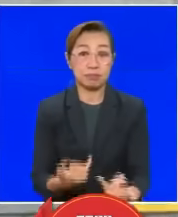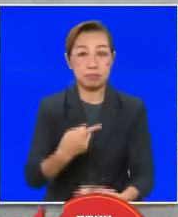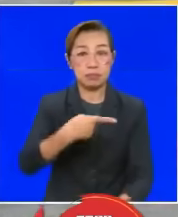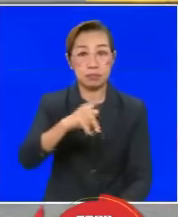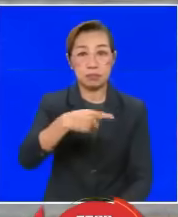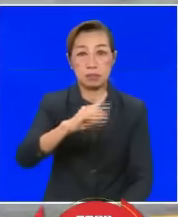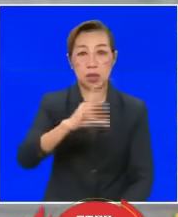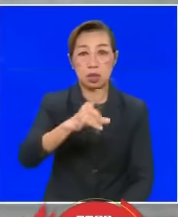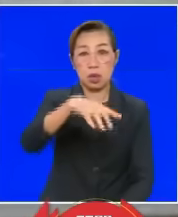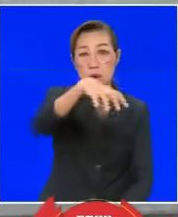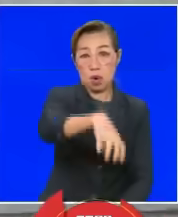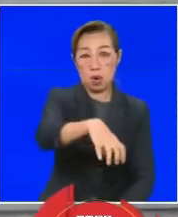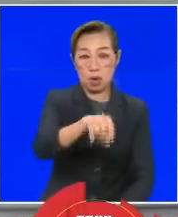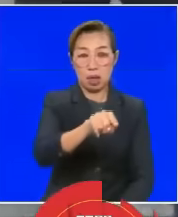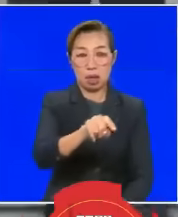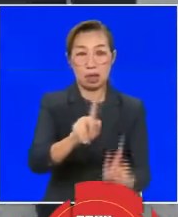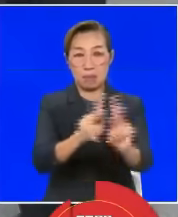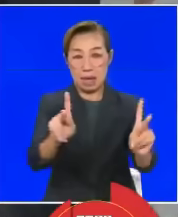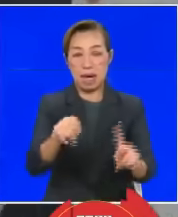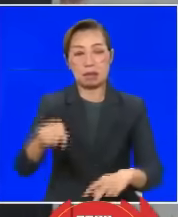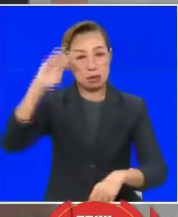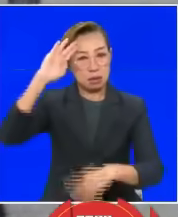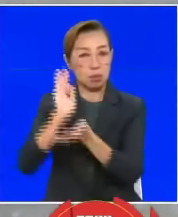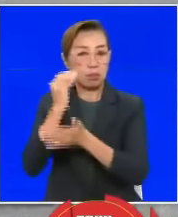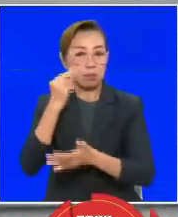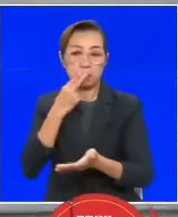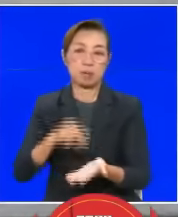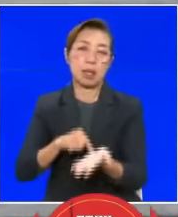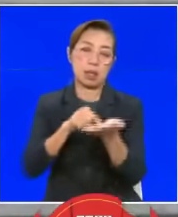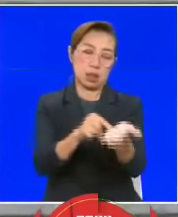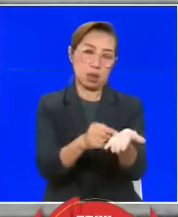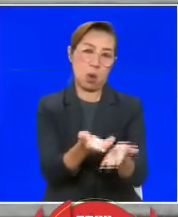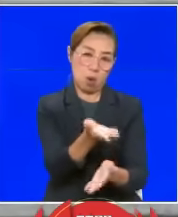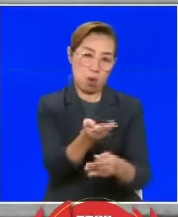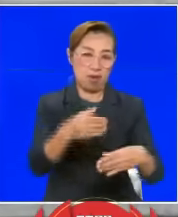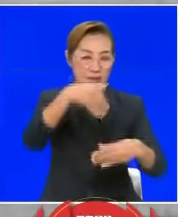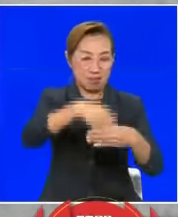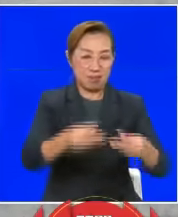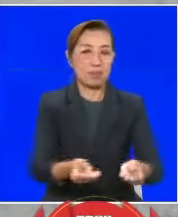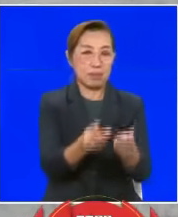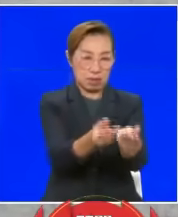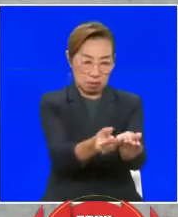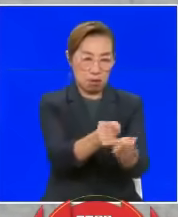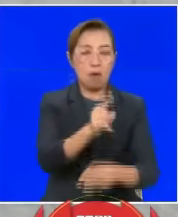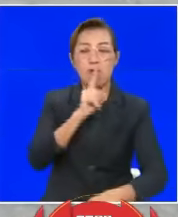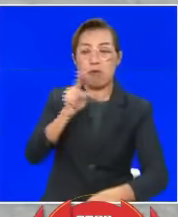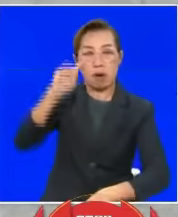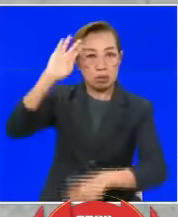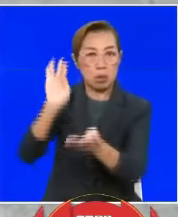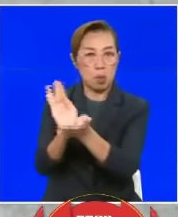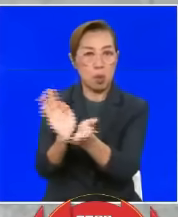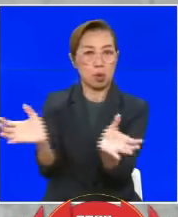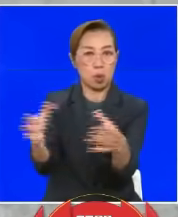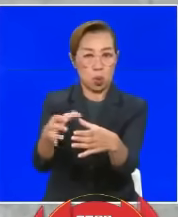และปราบปราการทุจริตแห่งชาตินะคะเพื่อที่จะร้องทุกขกล่าวโทษดำเนินคดีอาญากับคณะพนักงานสอบสวนชุดทำคดีเว็บ